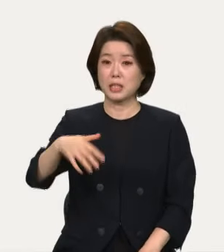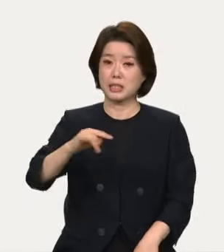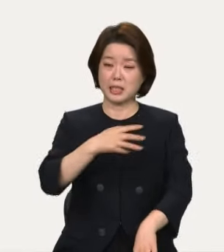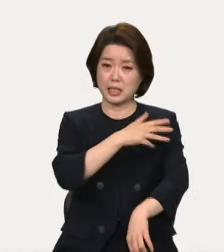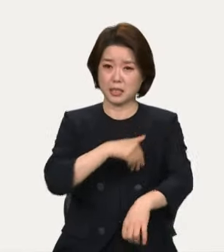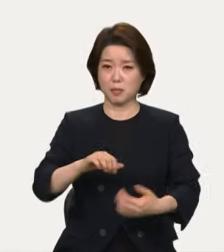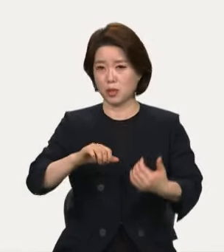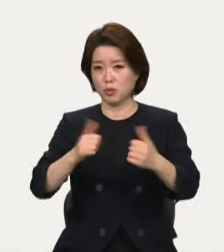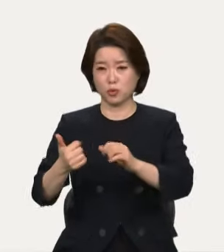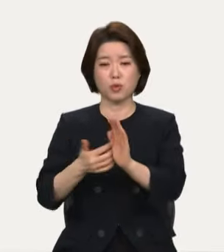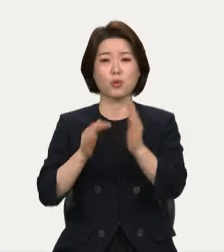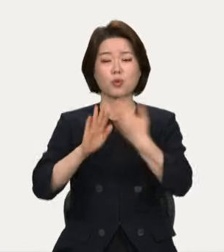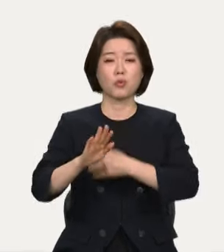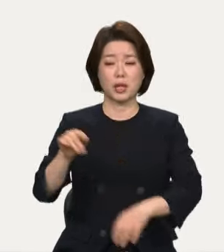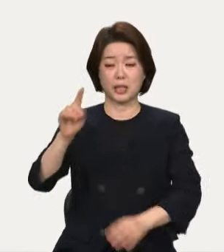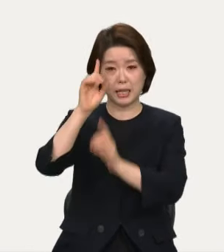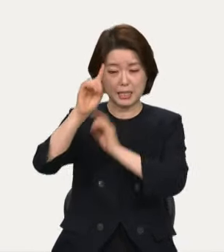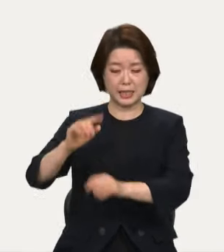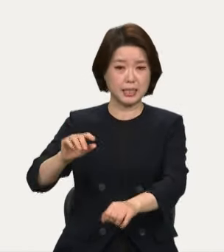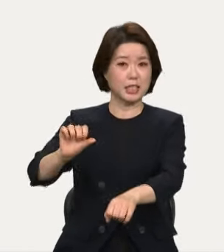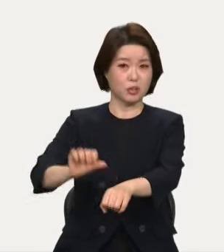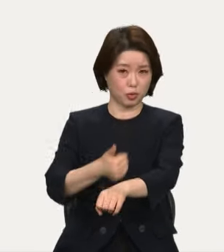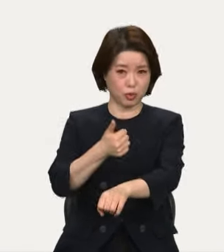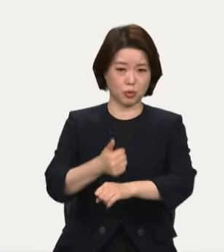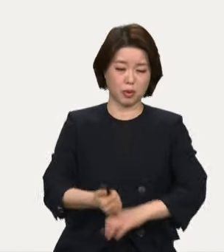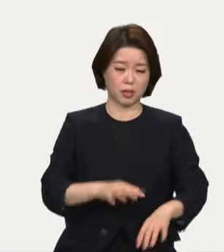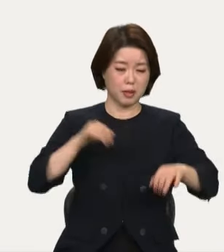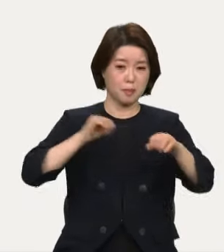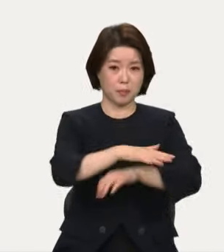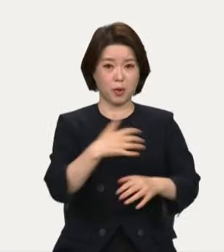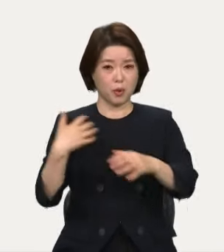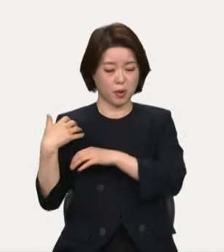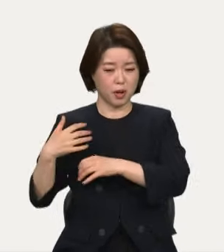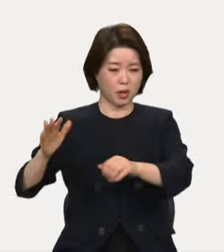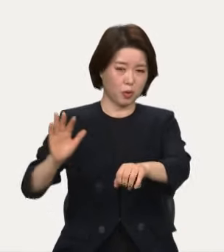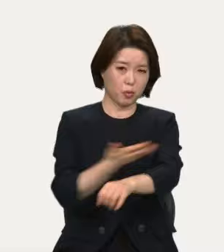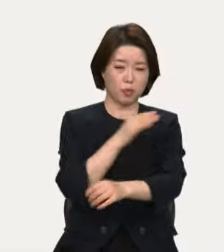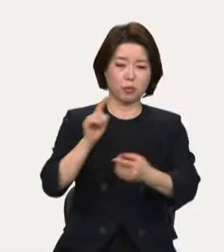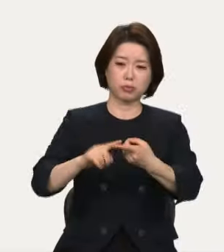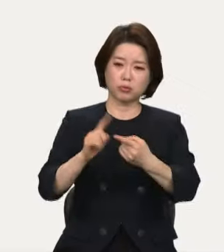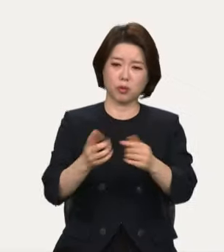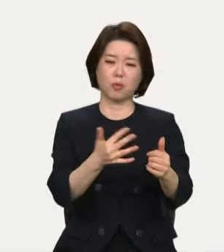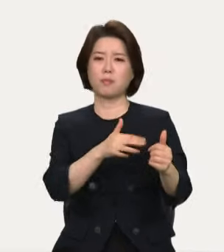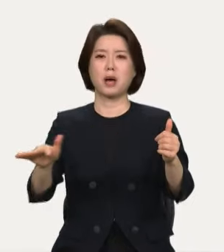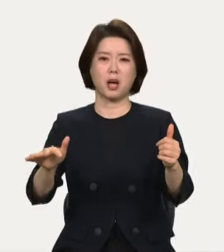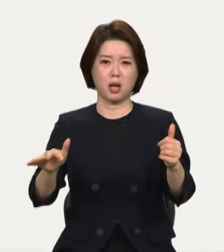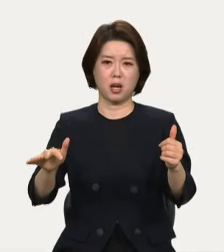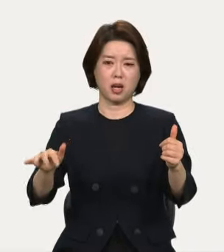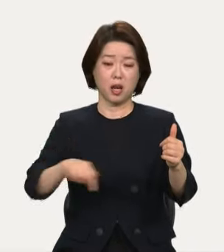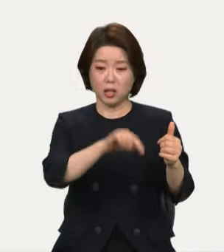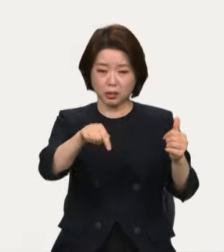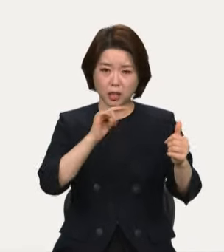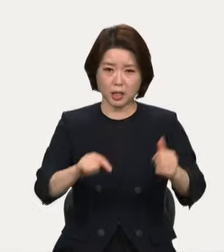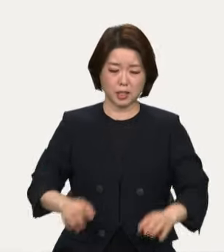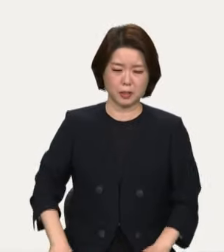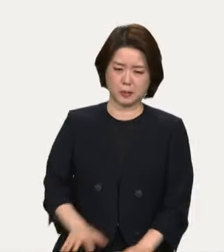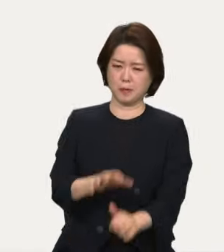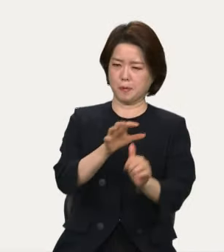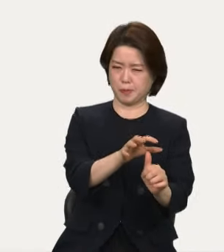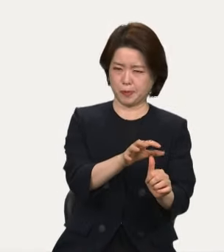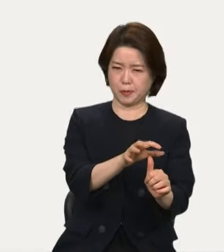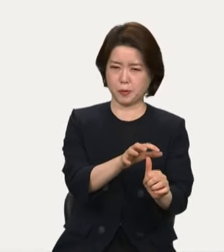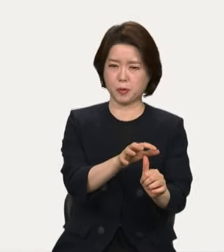이중령은 해병대 사령부로부터 차별적 학대를 받았다면서 임성근 사단장이 부대 안에서 이중령을 철저히